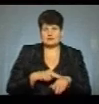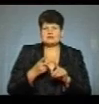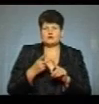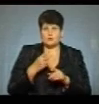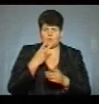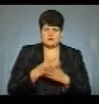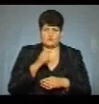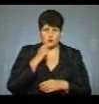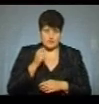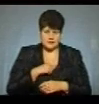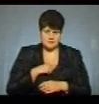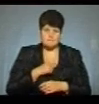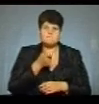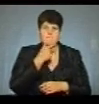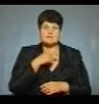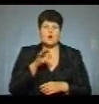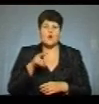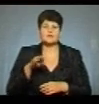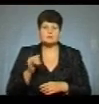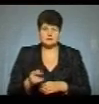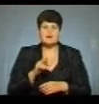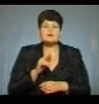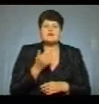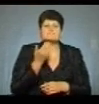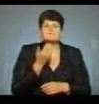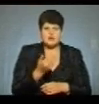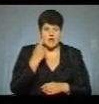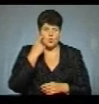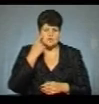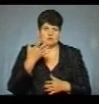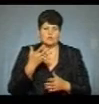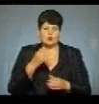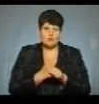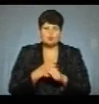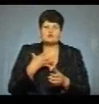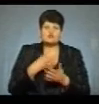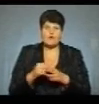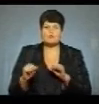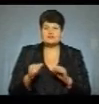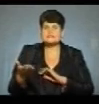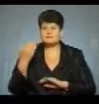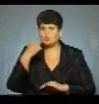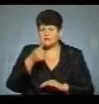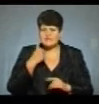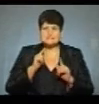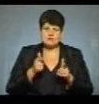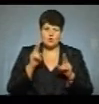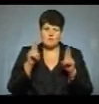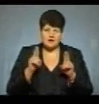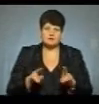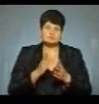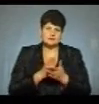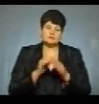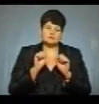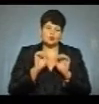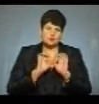Україні. Пане Олександре, як саме ви оцінюєте роботу свого управління за минулий рік? Згідно правил нашого проекту, у вас є час, щоб